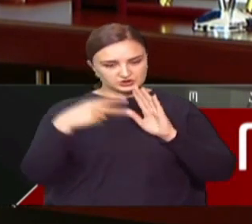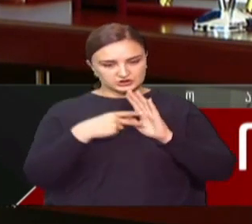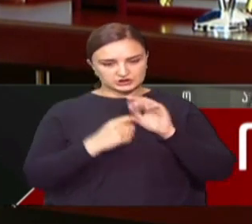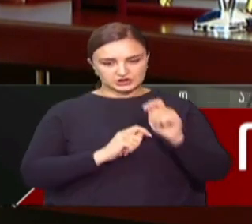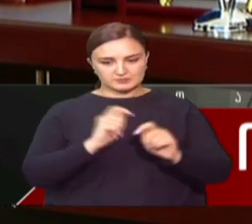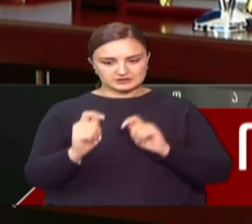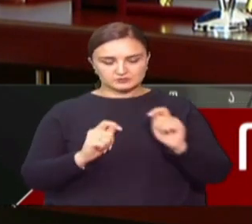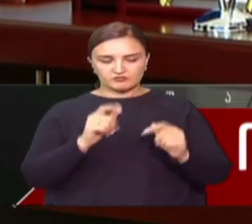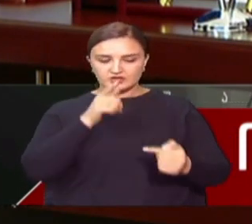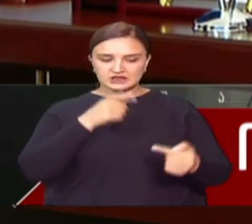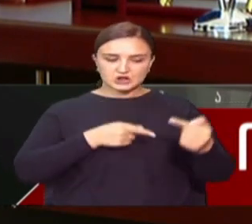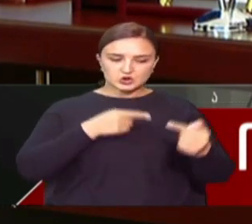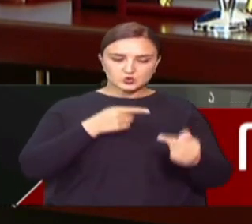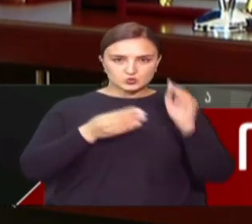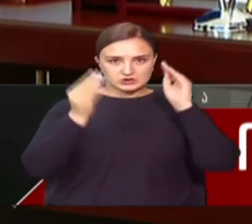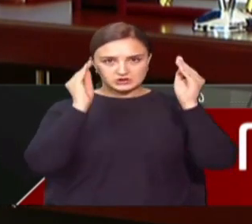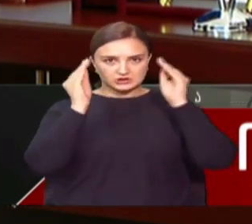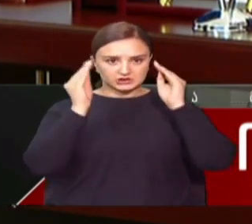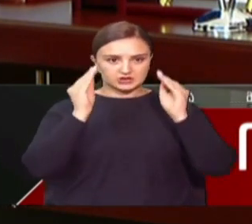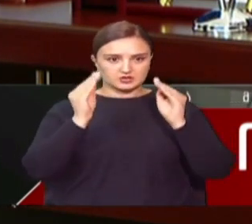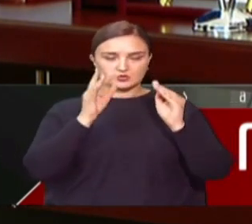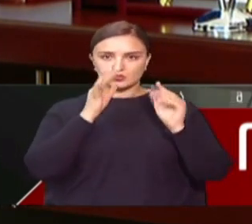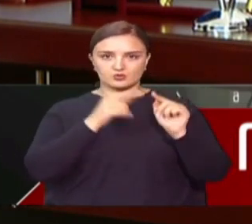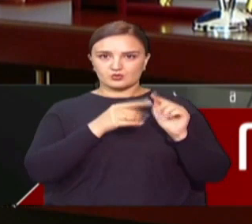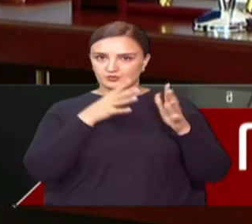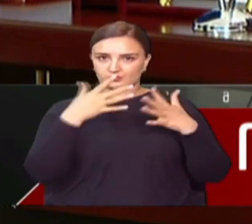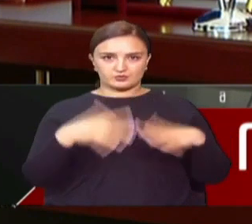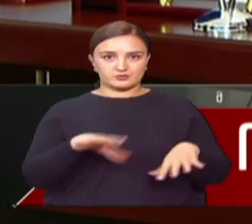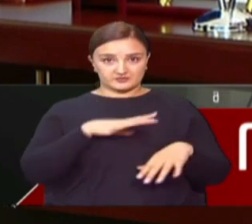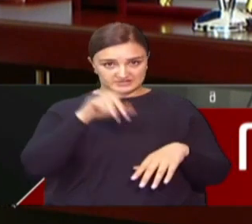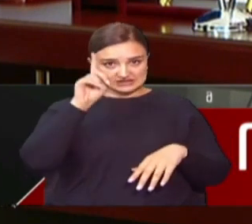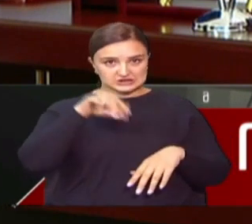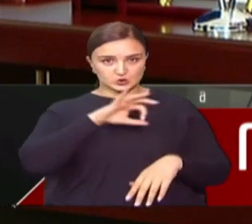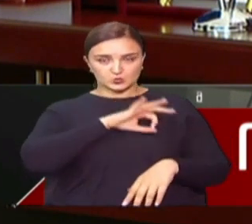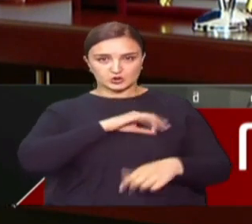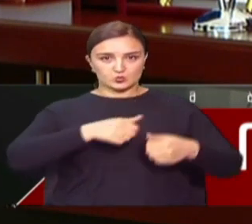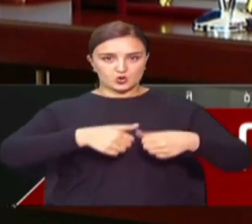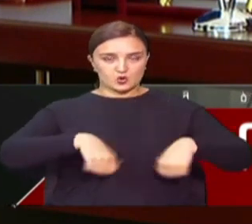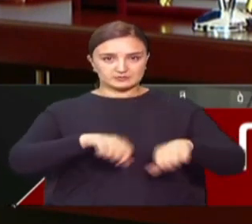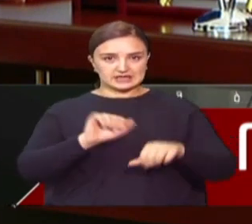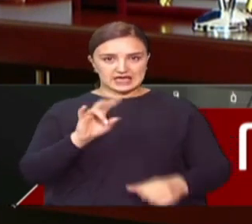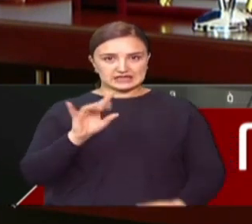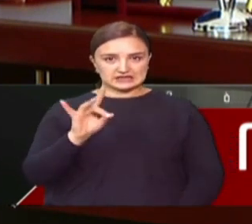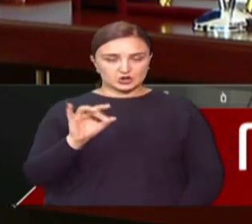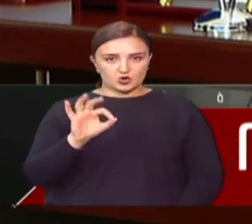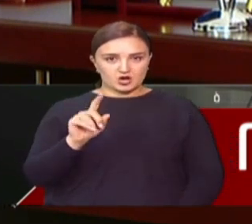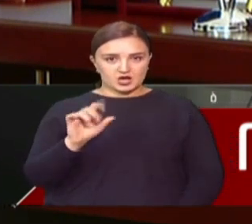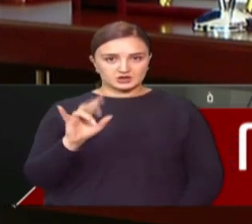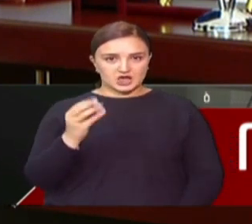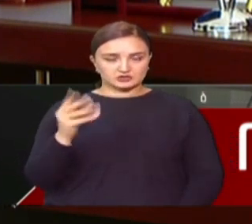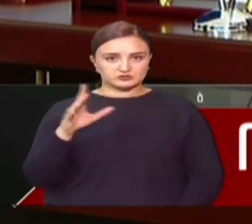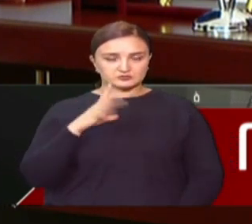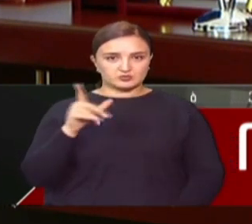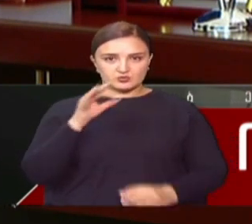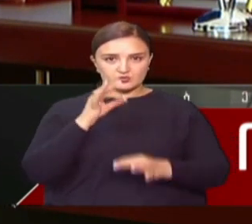დაეთმო განსაკუთრებული ყურადღება და შესაბამისად გახსოვთ თქვენ რომ მაგალითად იურიდიულმა კომიტეტმა ანრი ოხანაშვილის ხელმძღვანელობით შესანიშნავი